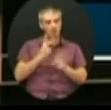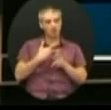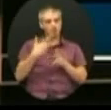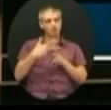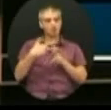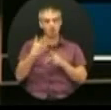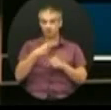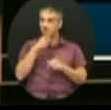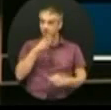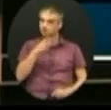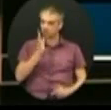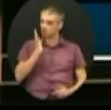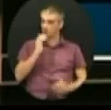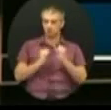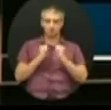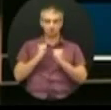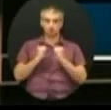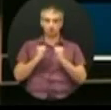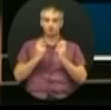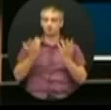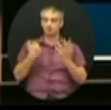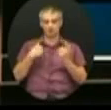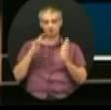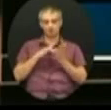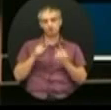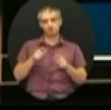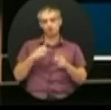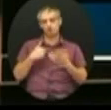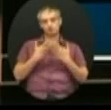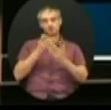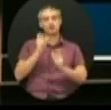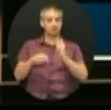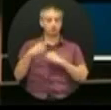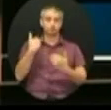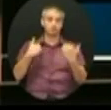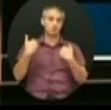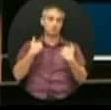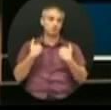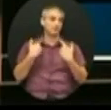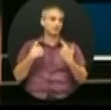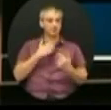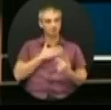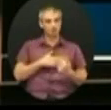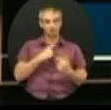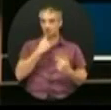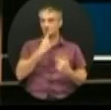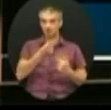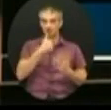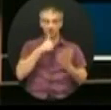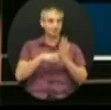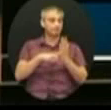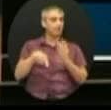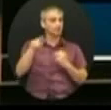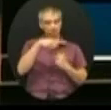החזר שלהם. וזה מאוד מאוד קשה. ואני כאן מסייעת לאנשים שפונים אליי, וכאן אני רוצה לקרוא